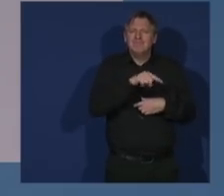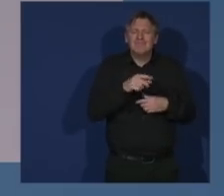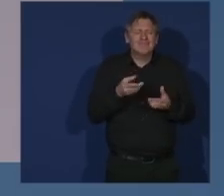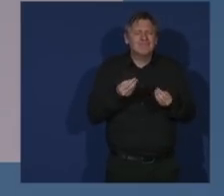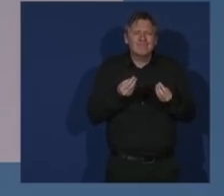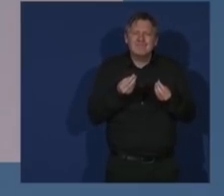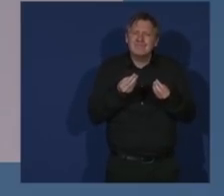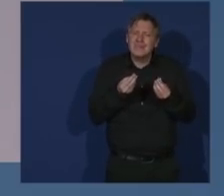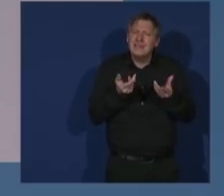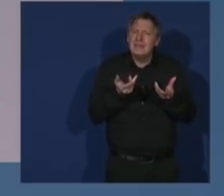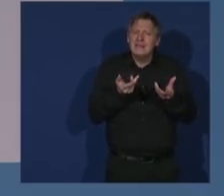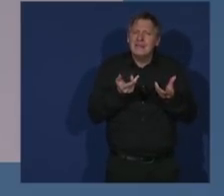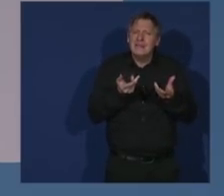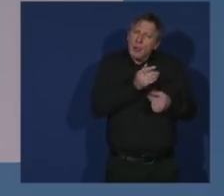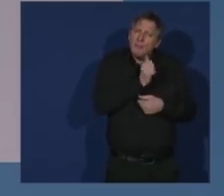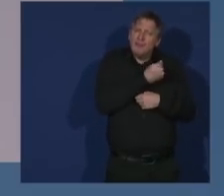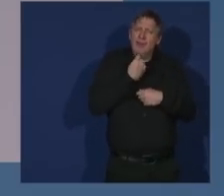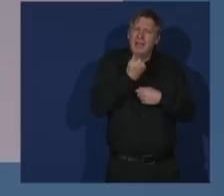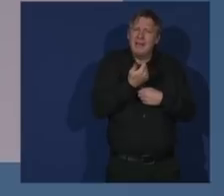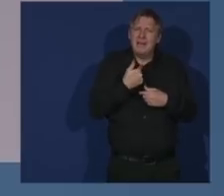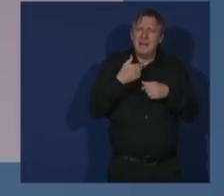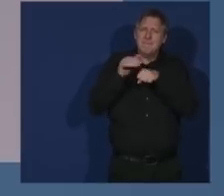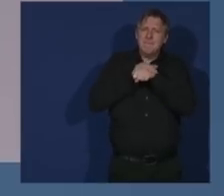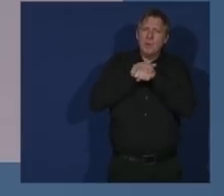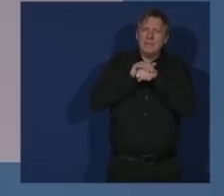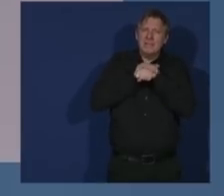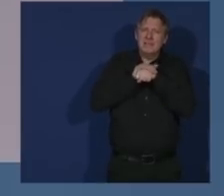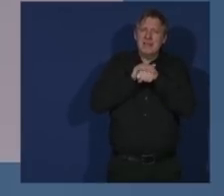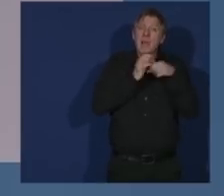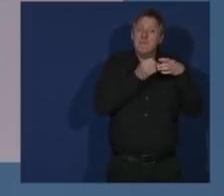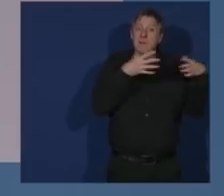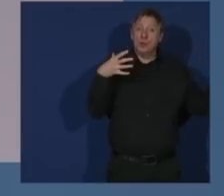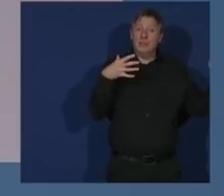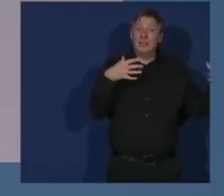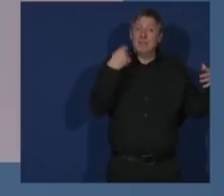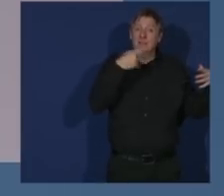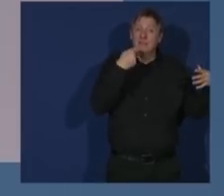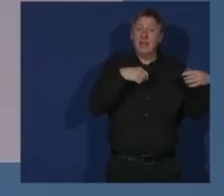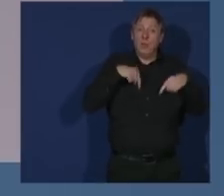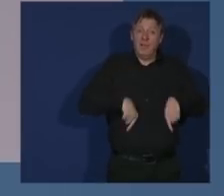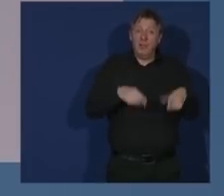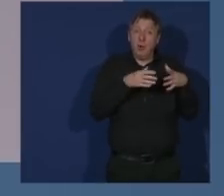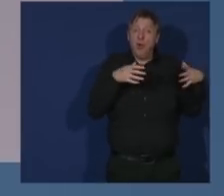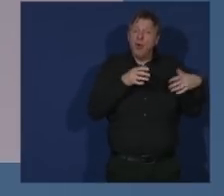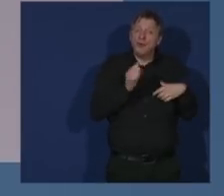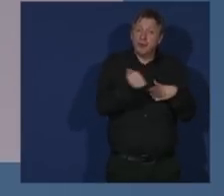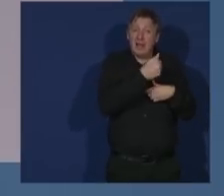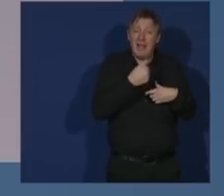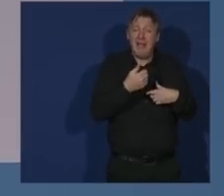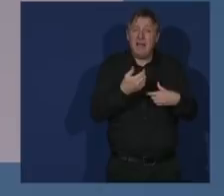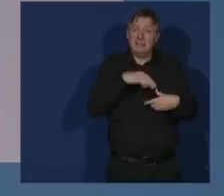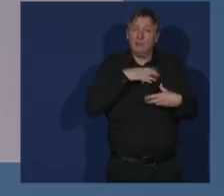nous est redevable de l'ensemble de la politique qui est portée par cette majorité et ce gouvernement. Chacun. À